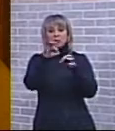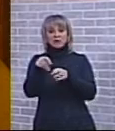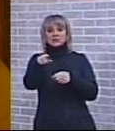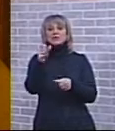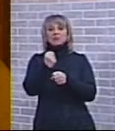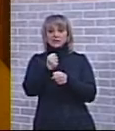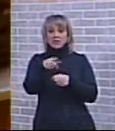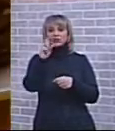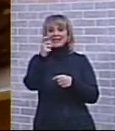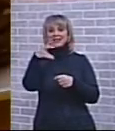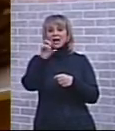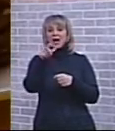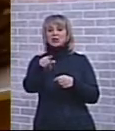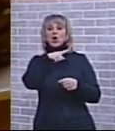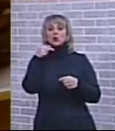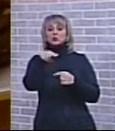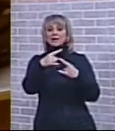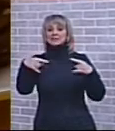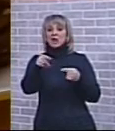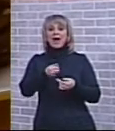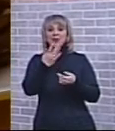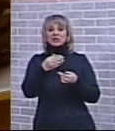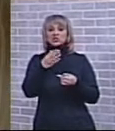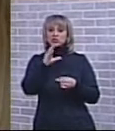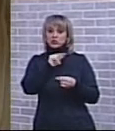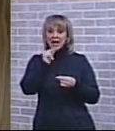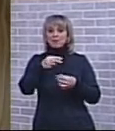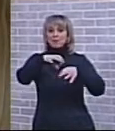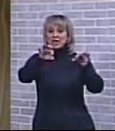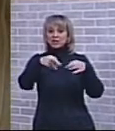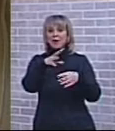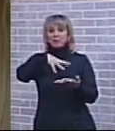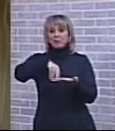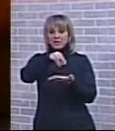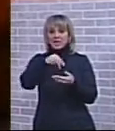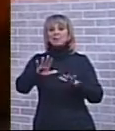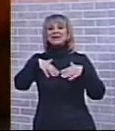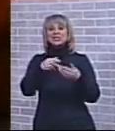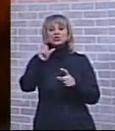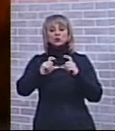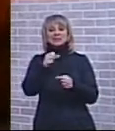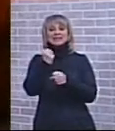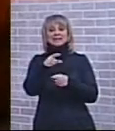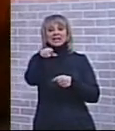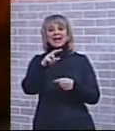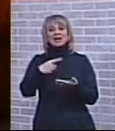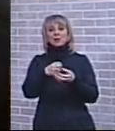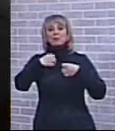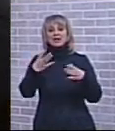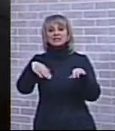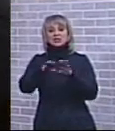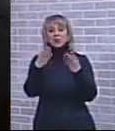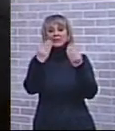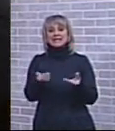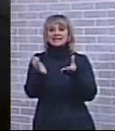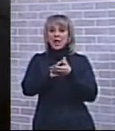там делают хинкал. На русском столе ароматный чай с блинами и кулебякой. Предложение студентов установить в календаре праздников такой день